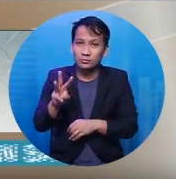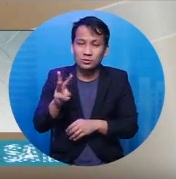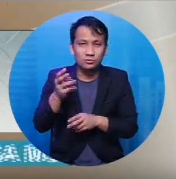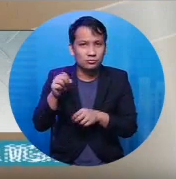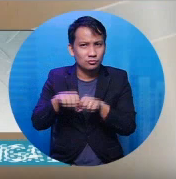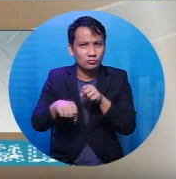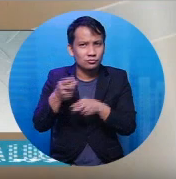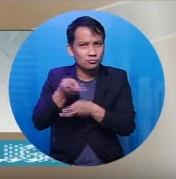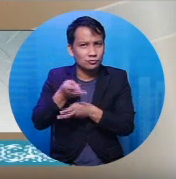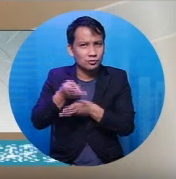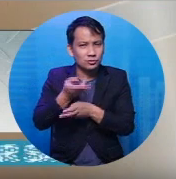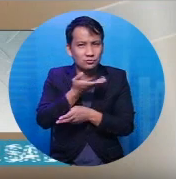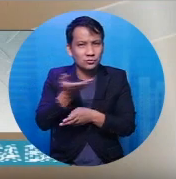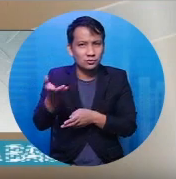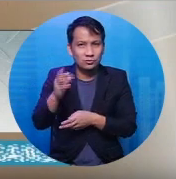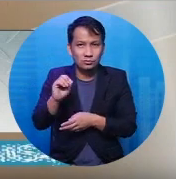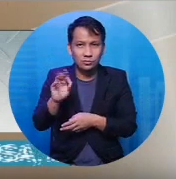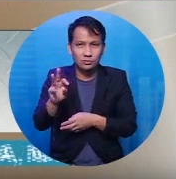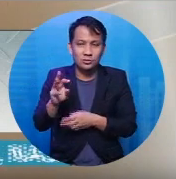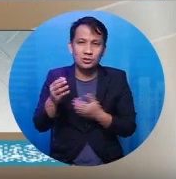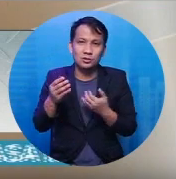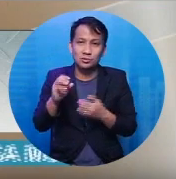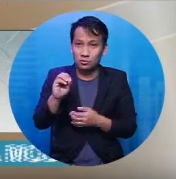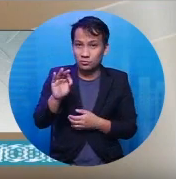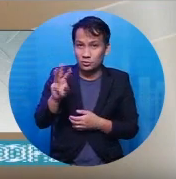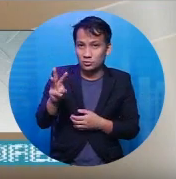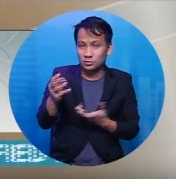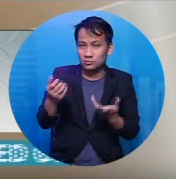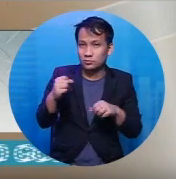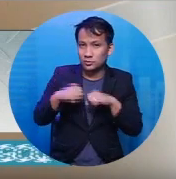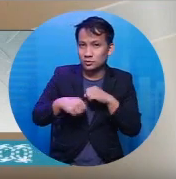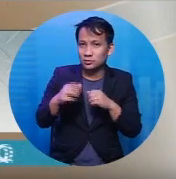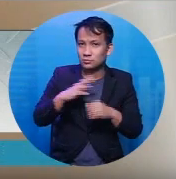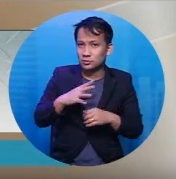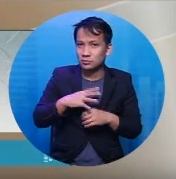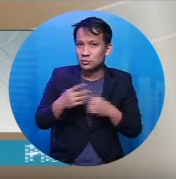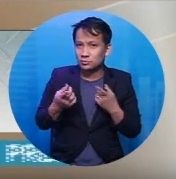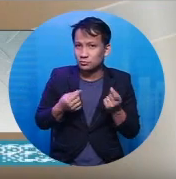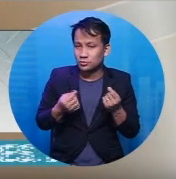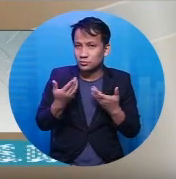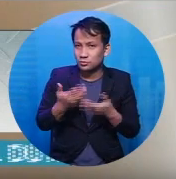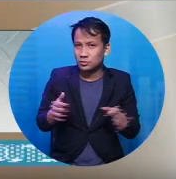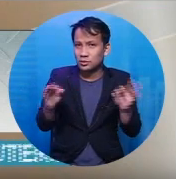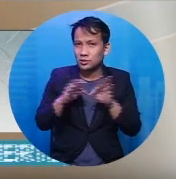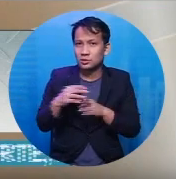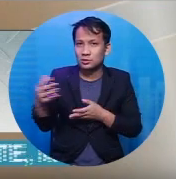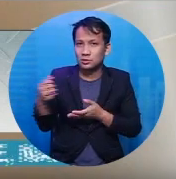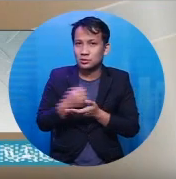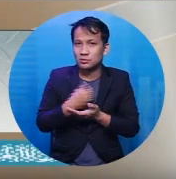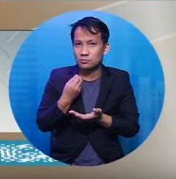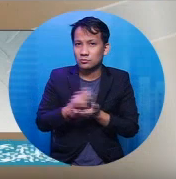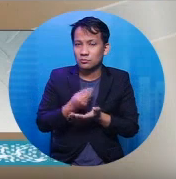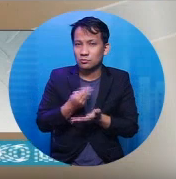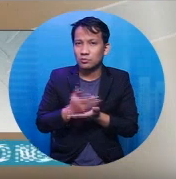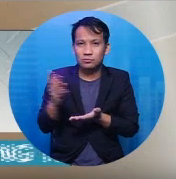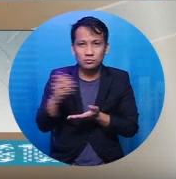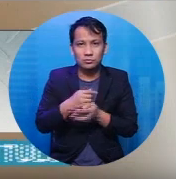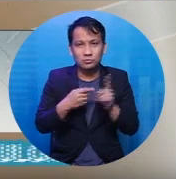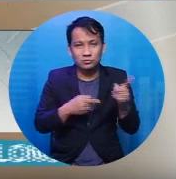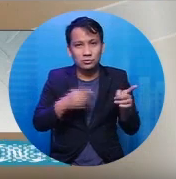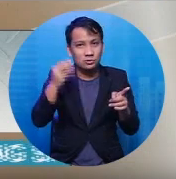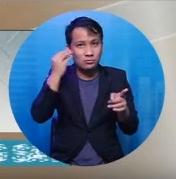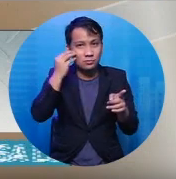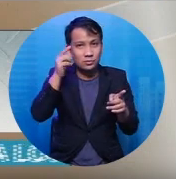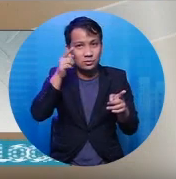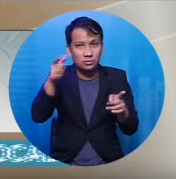mga OFW. Okay? Oh. Sige, ma'am. Gagawin namin lahat na para mabawi yung mga gusto niyo pong mabawi dito kay Sir